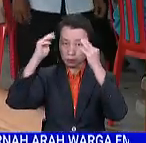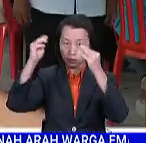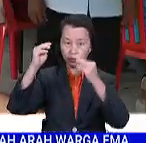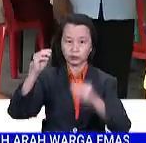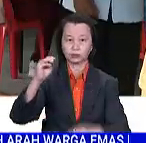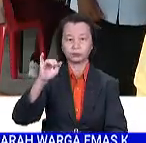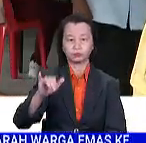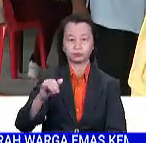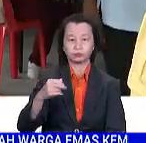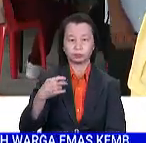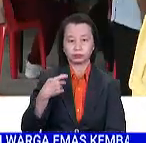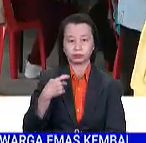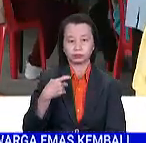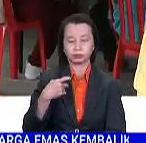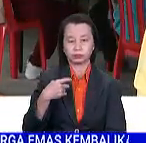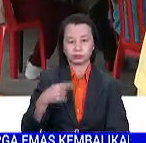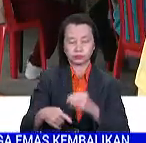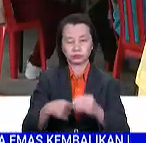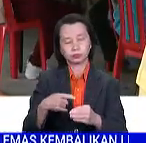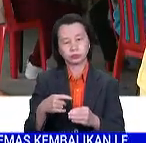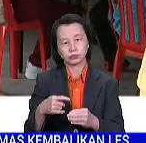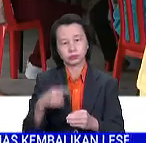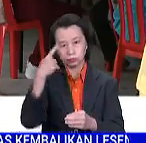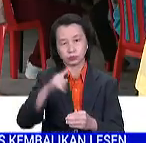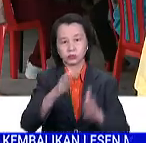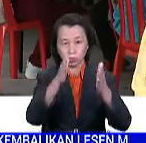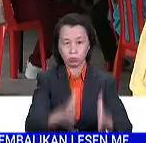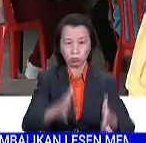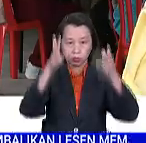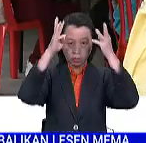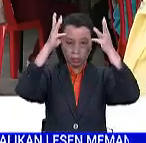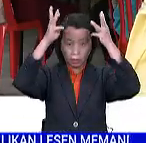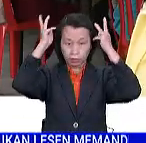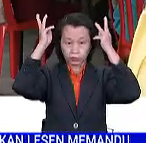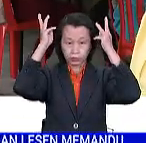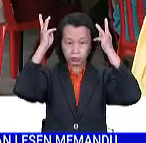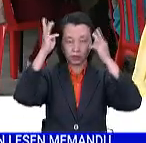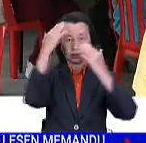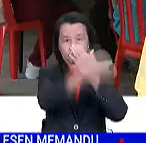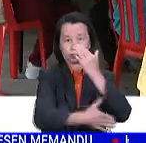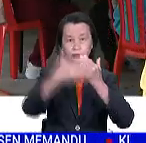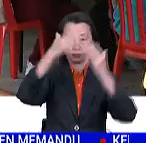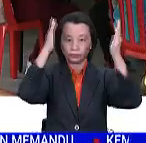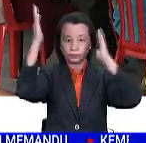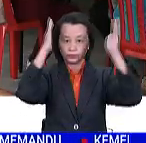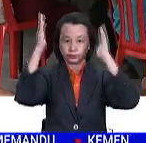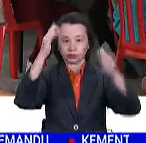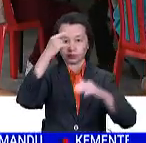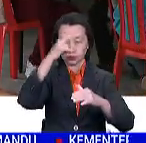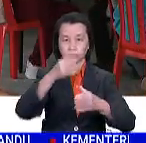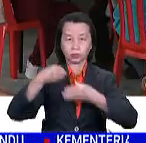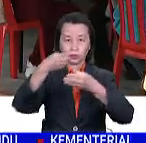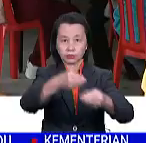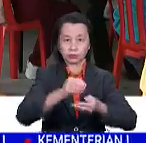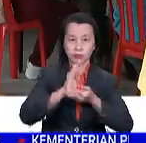kita punya kemudahan dia pun untuk orang asli seluruh Malaysia lah, untuk dia